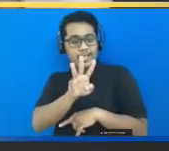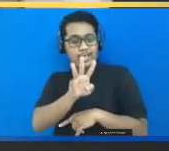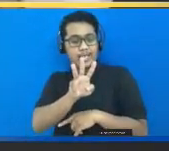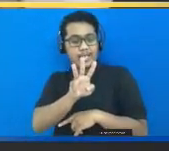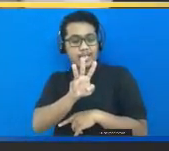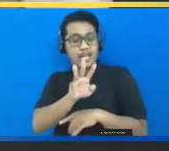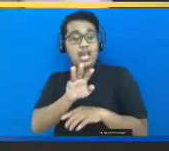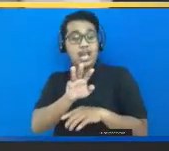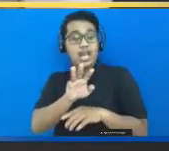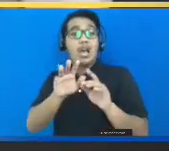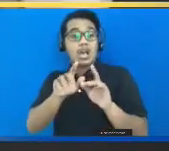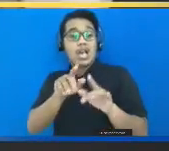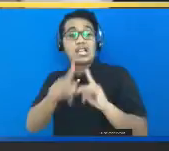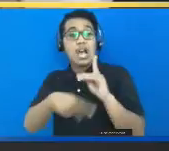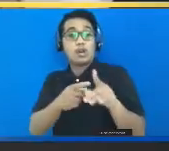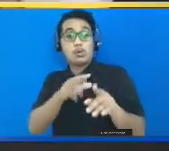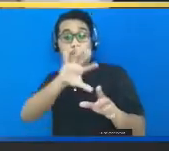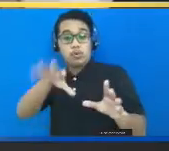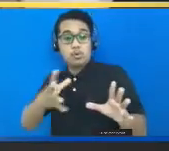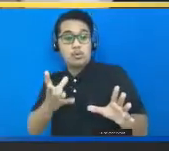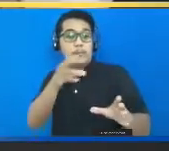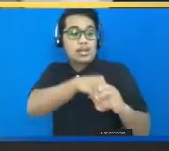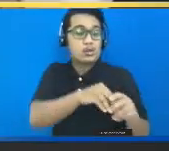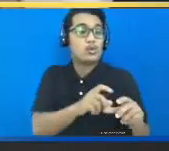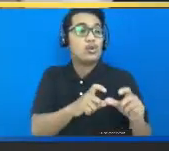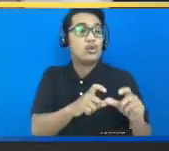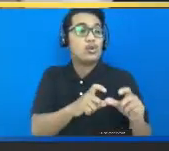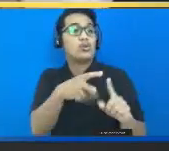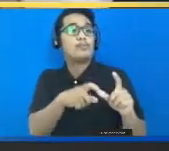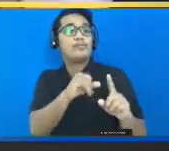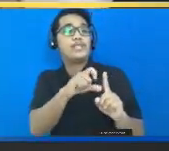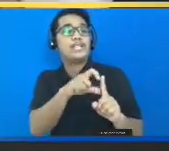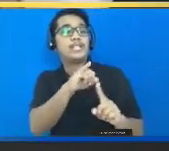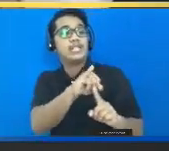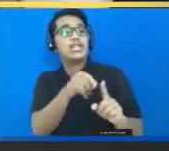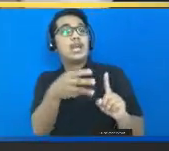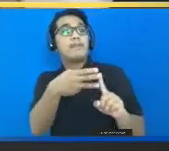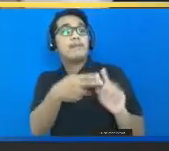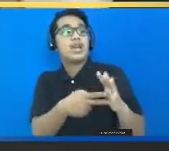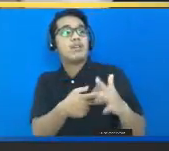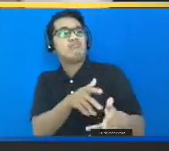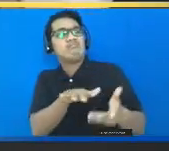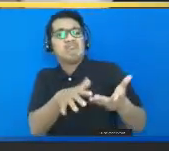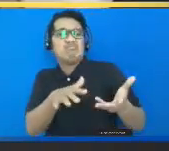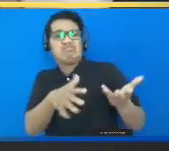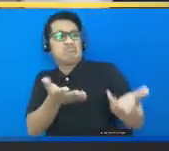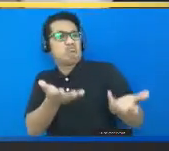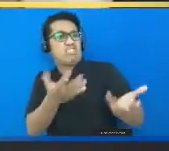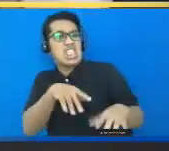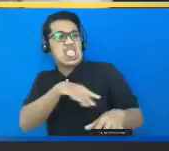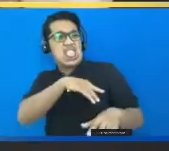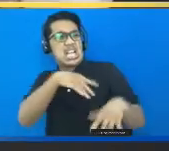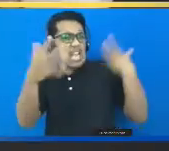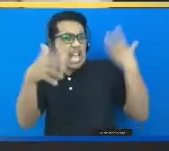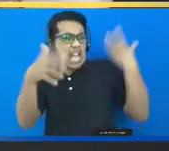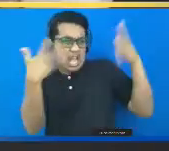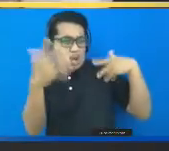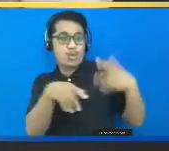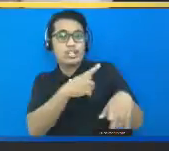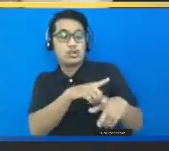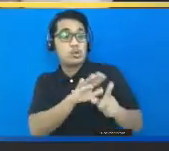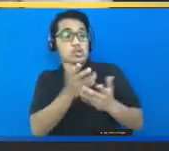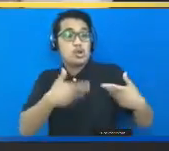kalau dimasukkan subsidi BBM ya agak Hai Coba nanti analisanya itu bukan perlindungan sosial namanya